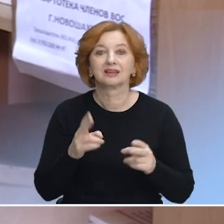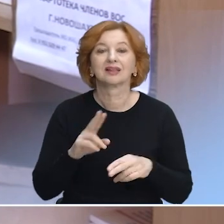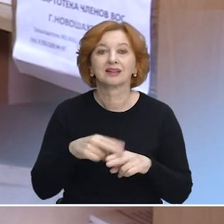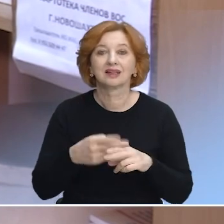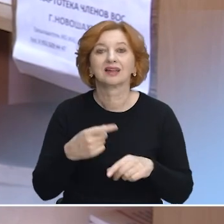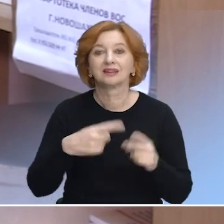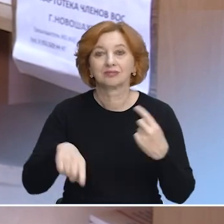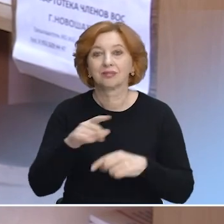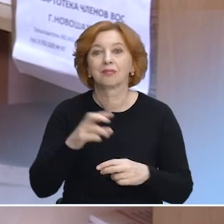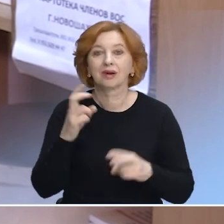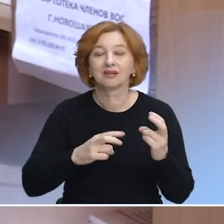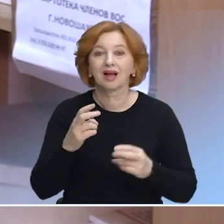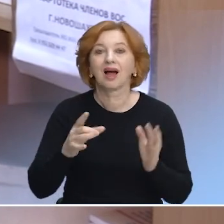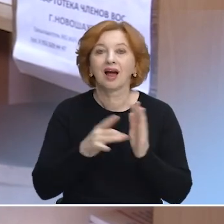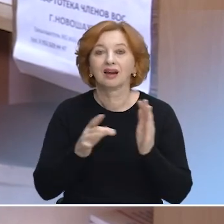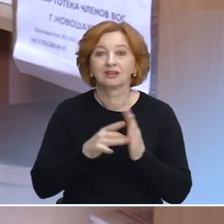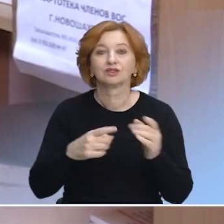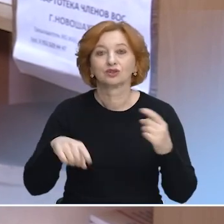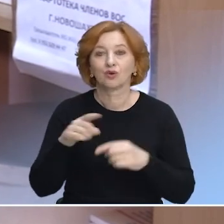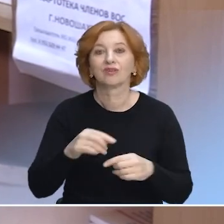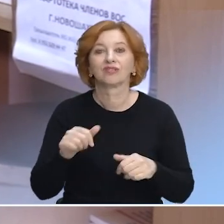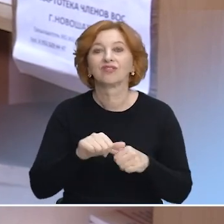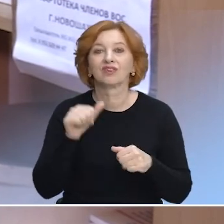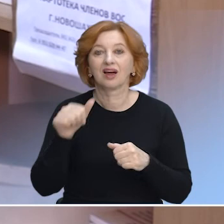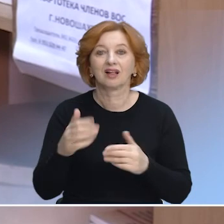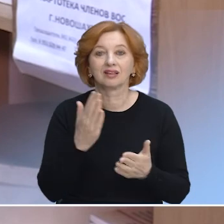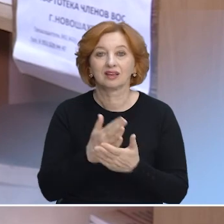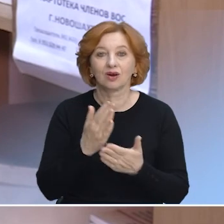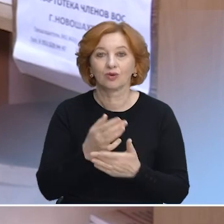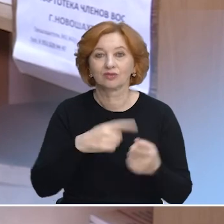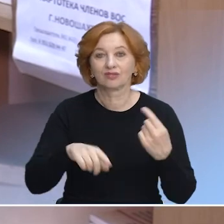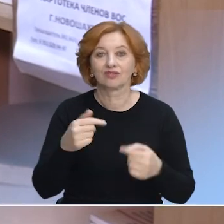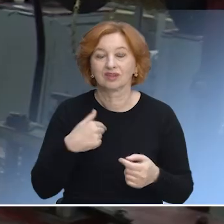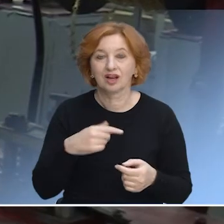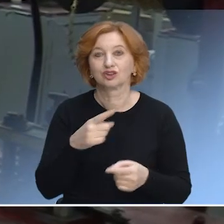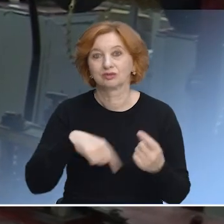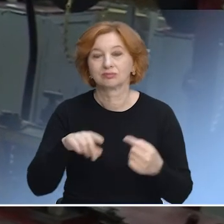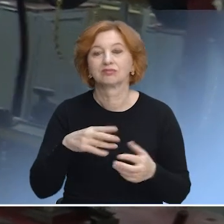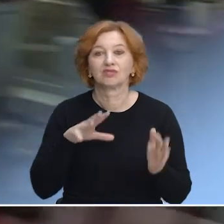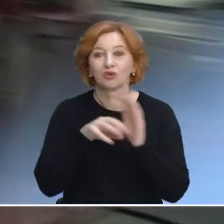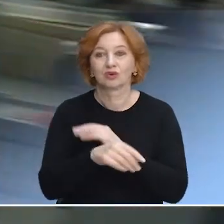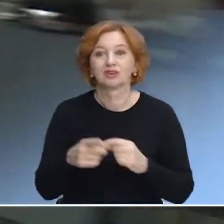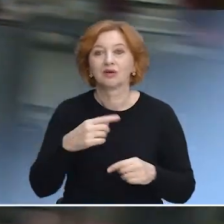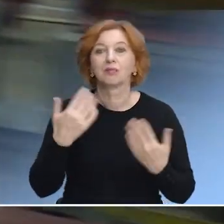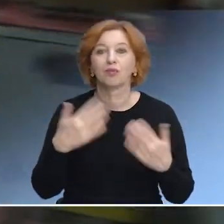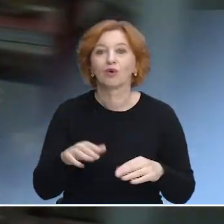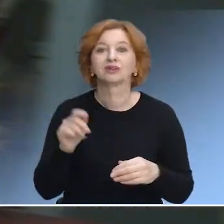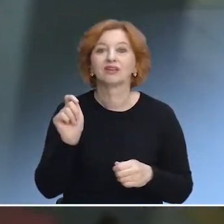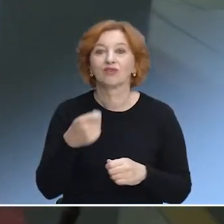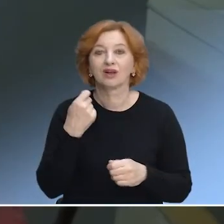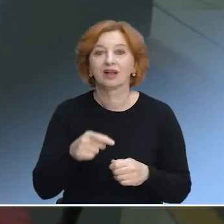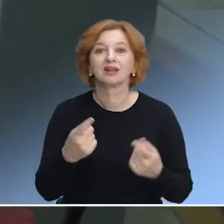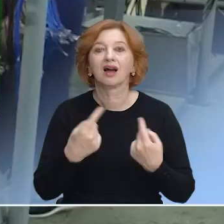производственное объединение «Электросвет», филиал которого находится в городе Новошахтинске. Еще в послевоенные годы было